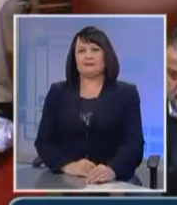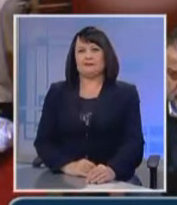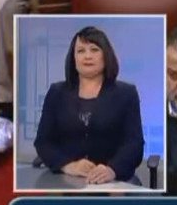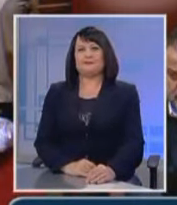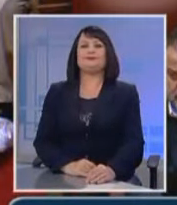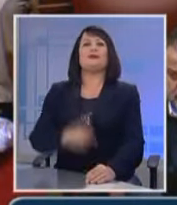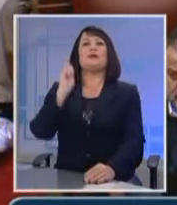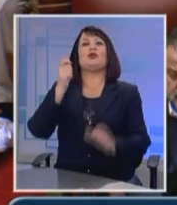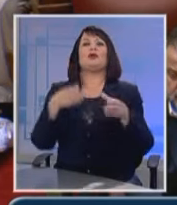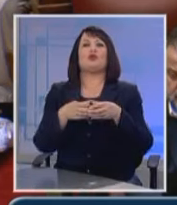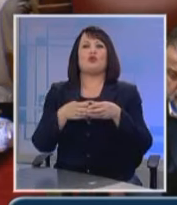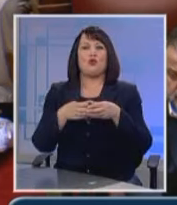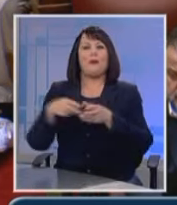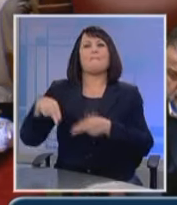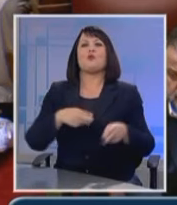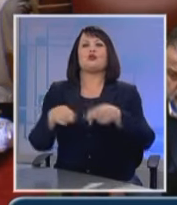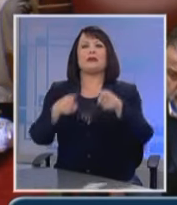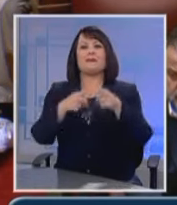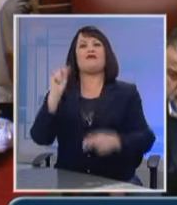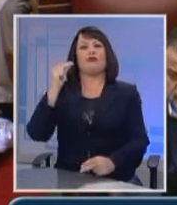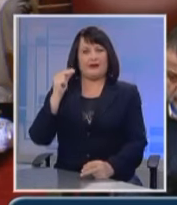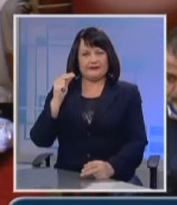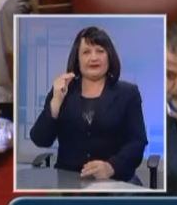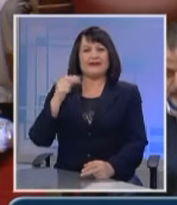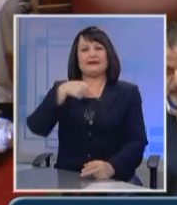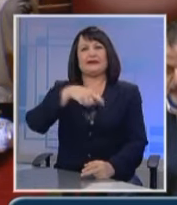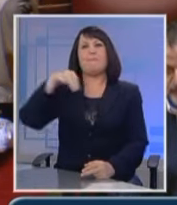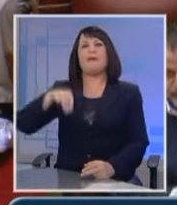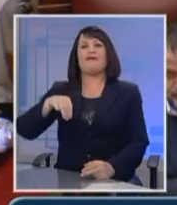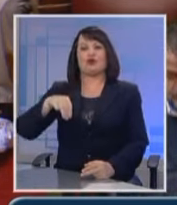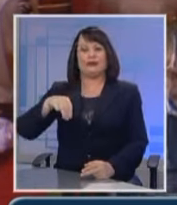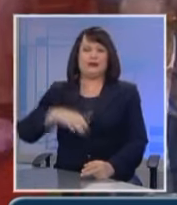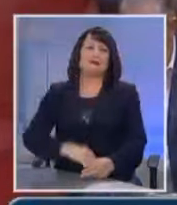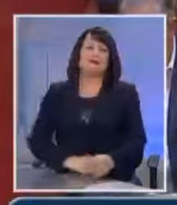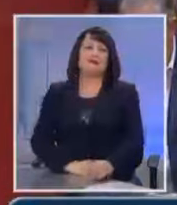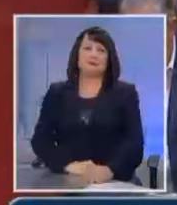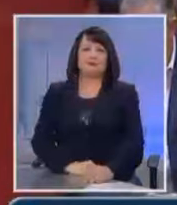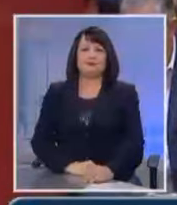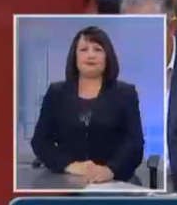Από την Κοινοβουλευτική Ομάδα Το Ποτάμι, ο βουλευτής κύριος Γιώργος Μαυρωτάς.